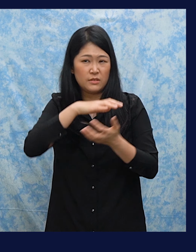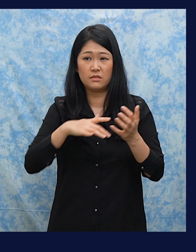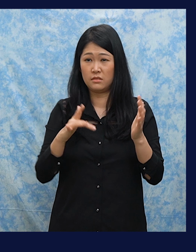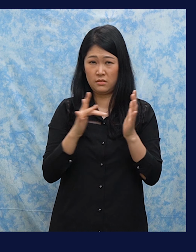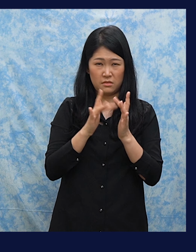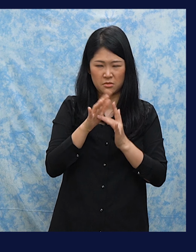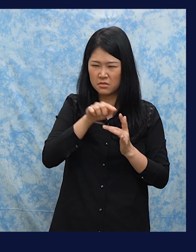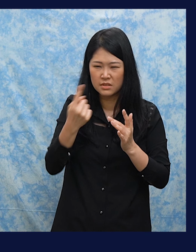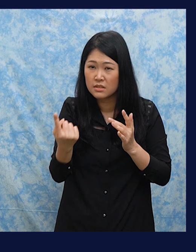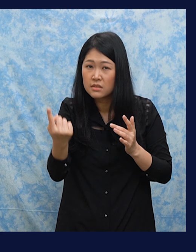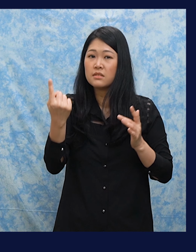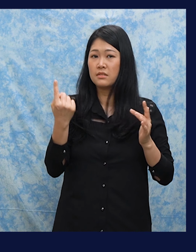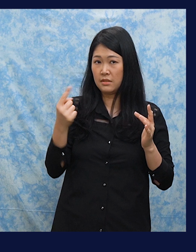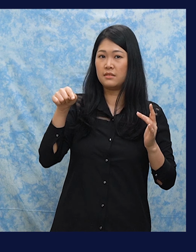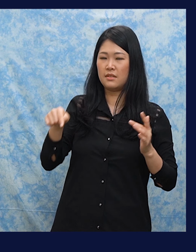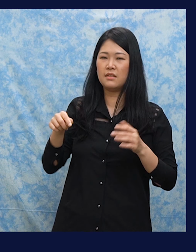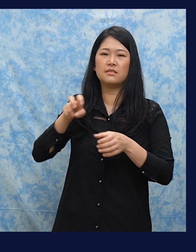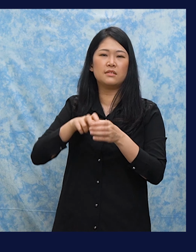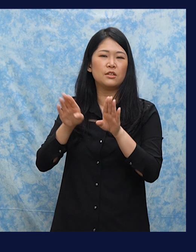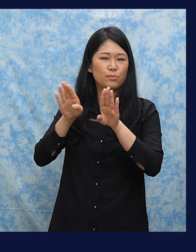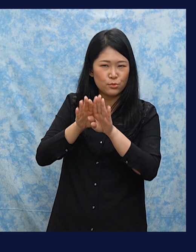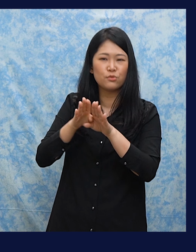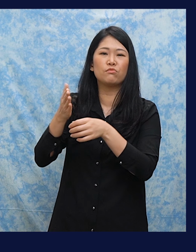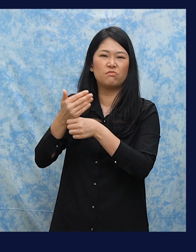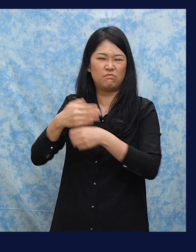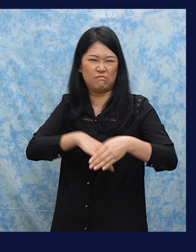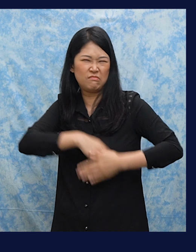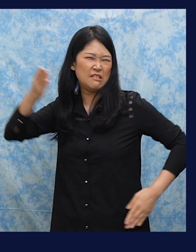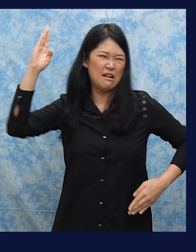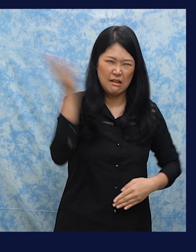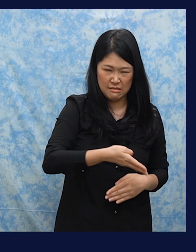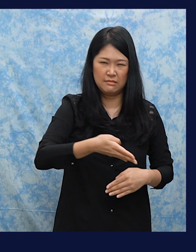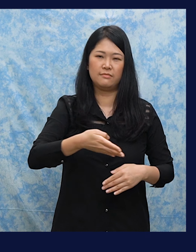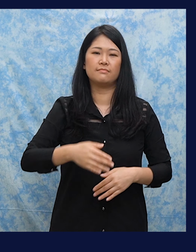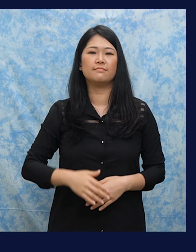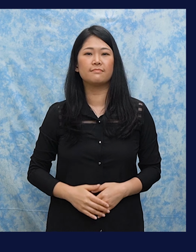之中，耶稣的使徒之一西门彼得更加两刀斩人。